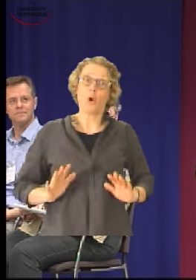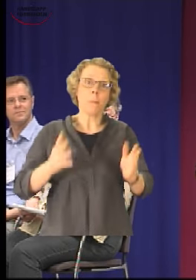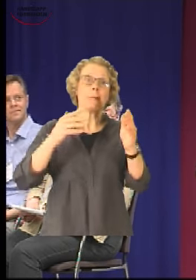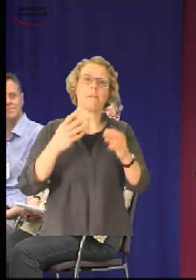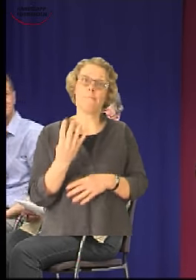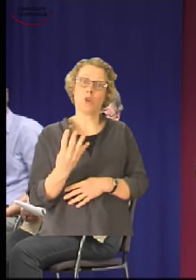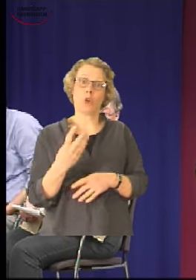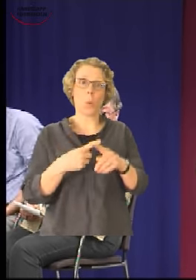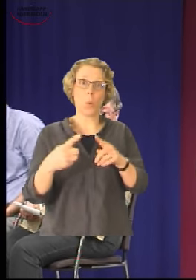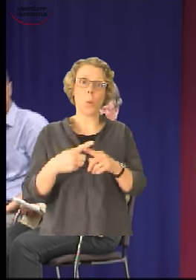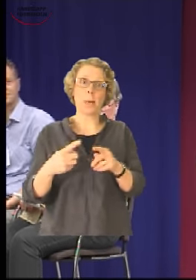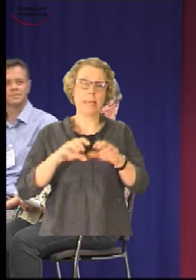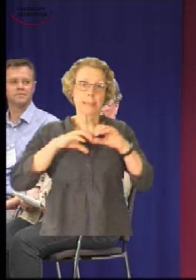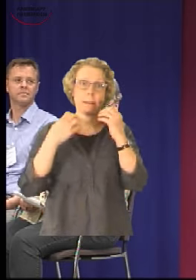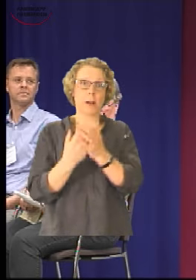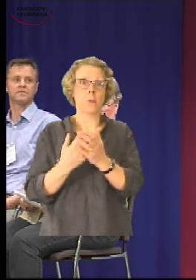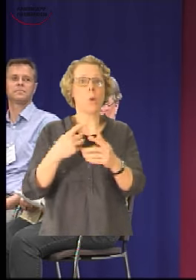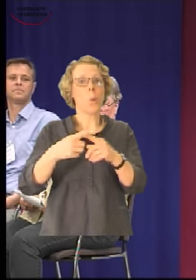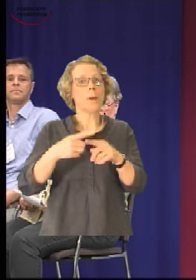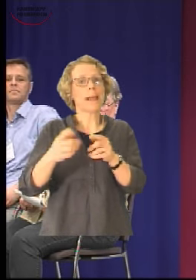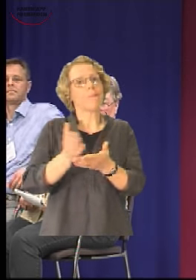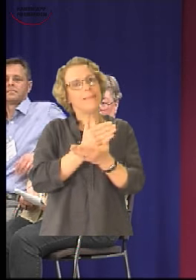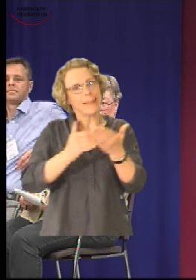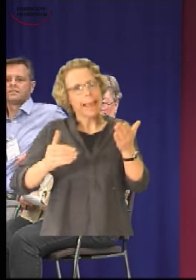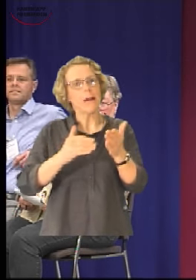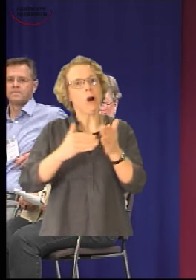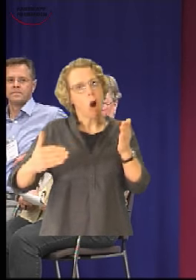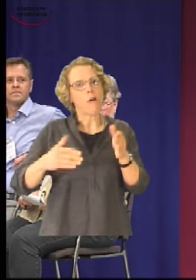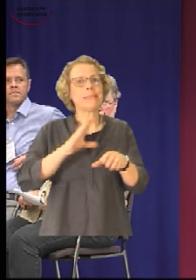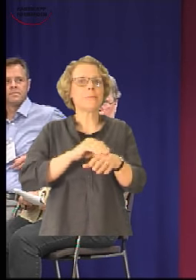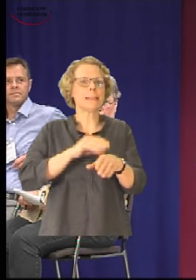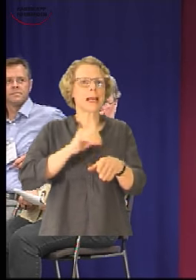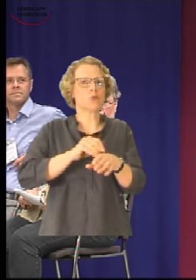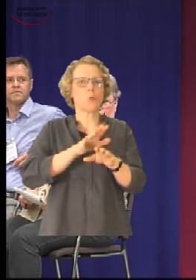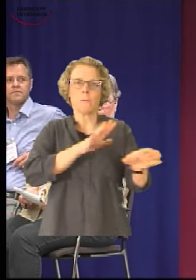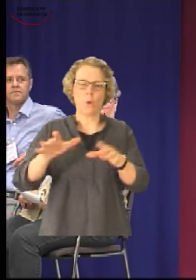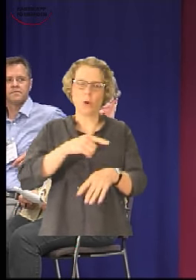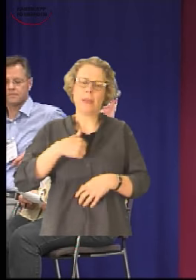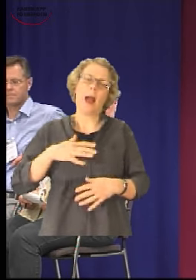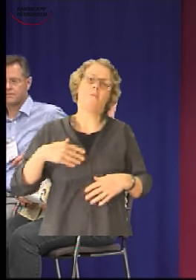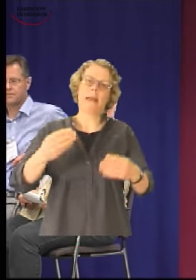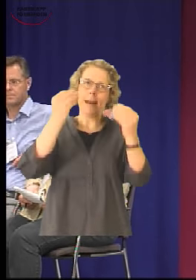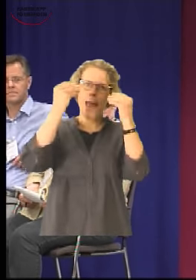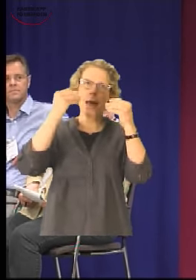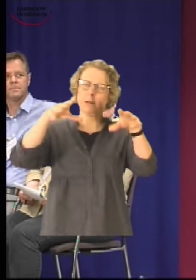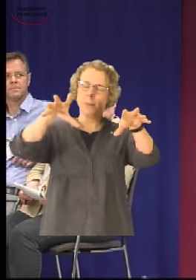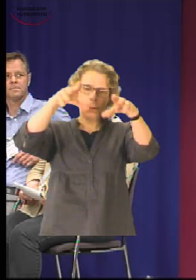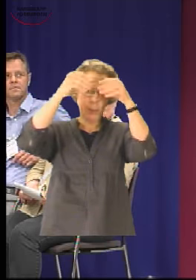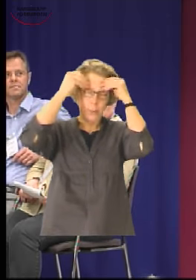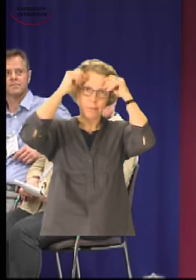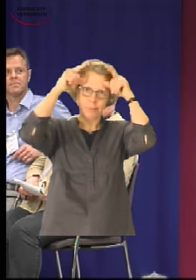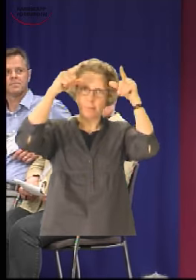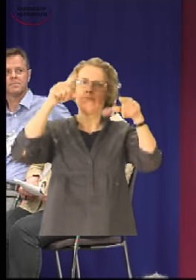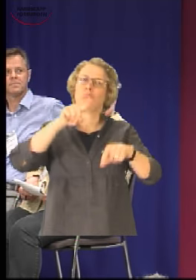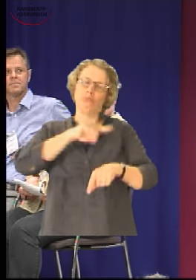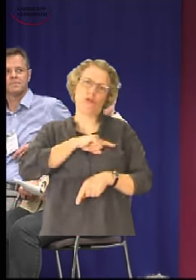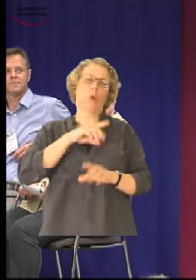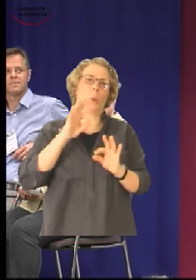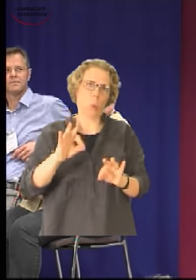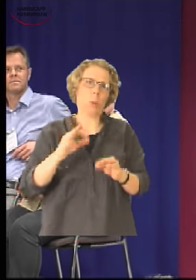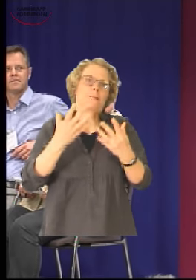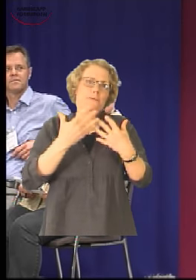olika delar av den svenska sjukvården och vi har lärt oss jättemycket om vad som finns idag, hur det fungerar och var